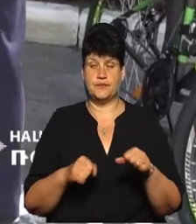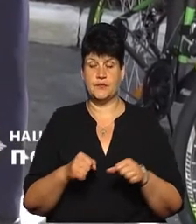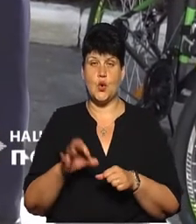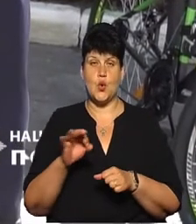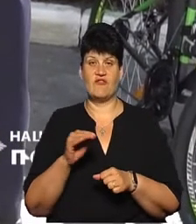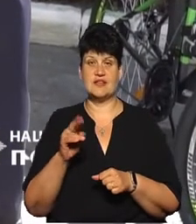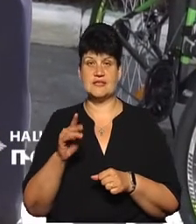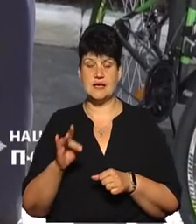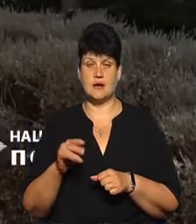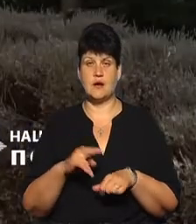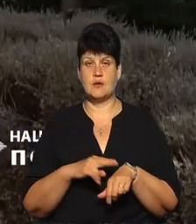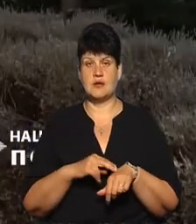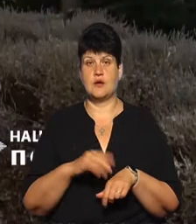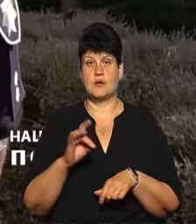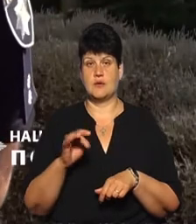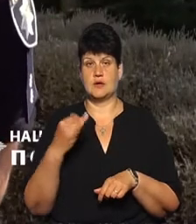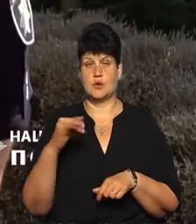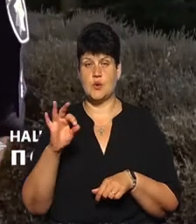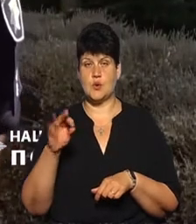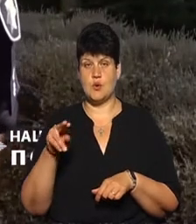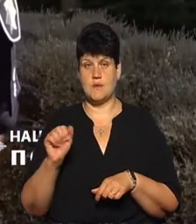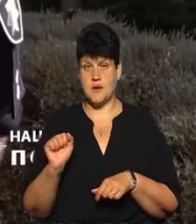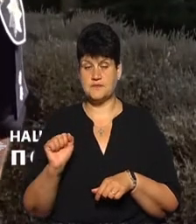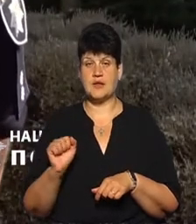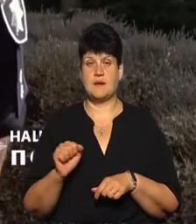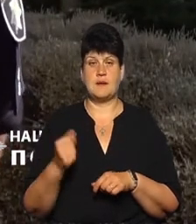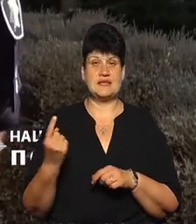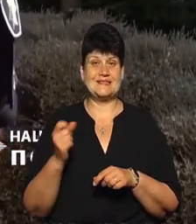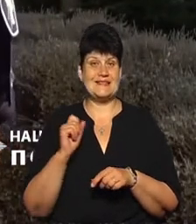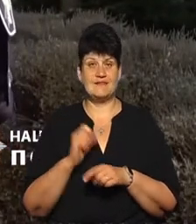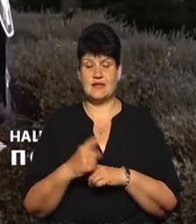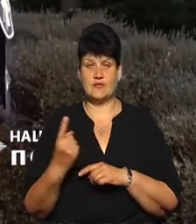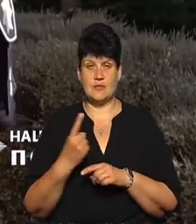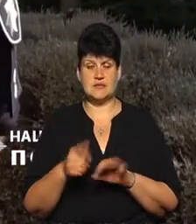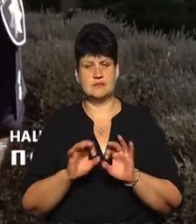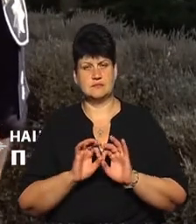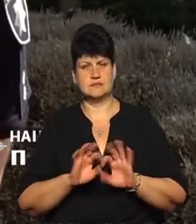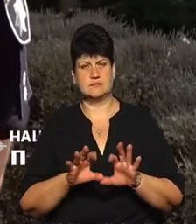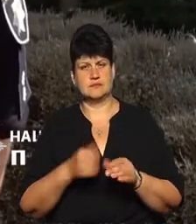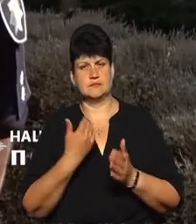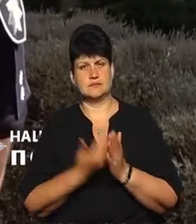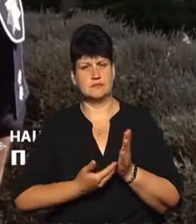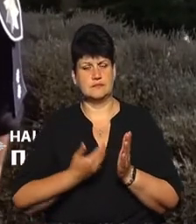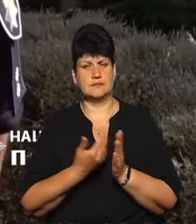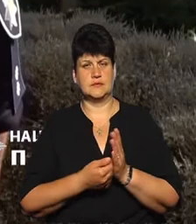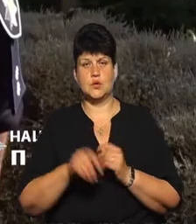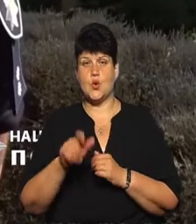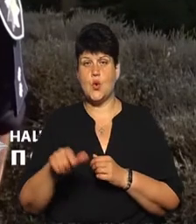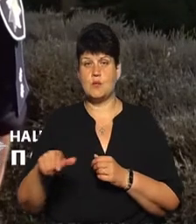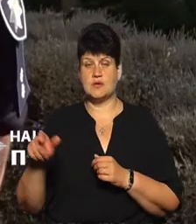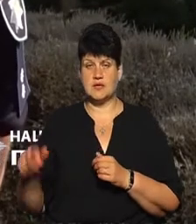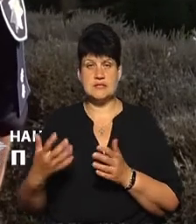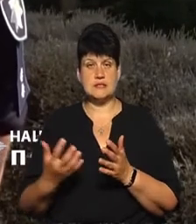поліції Роман Йопа. Завдання велопатруля насамперед – профілактичні бесіди з громадянами, виявлення